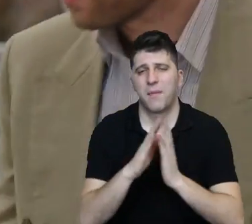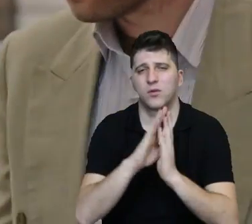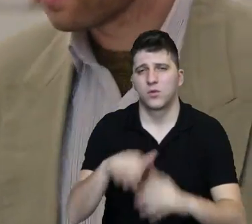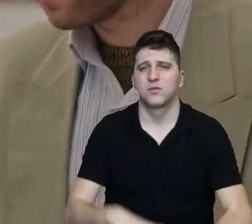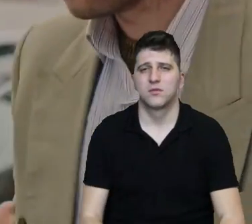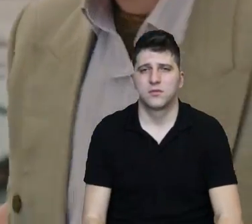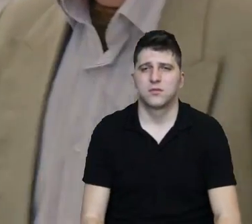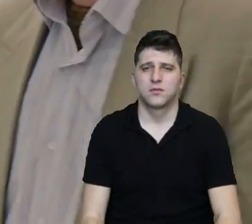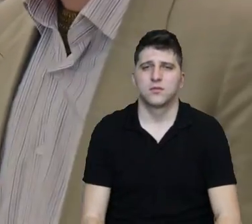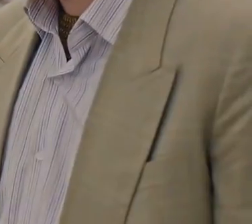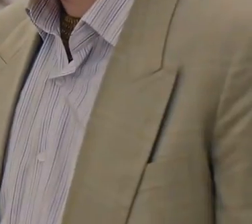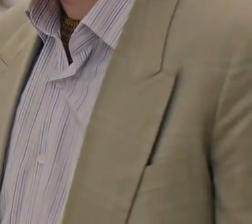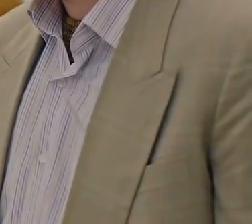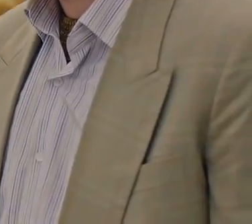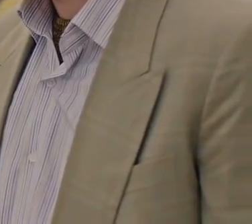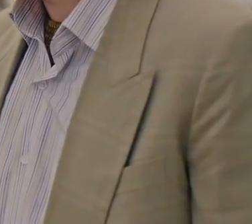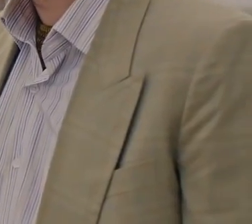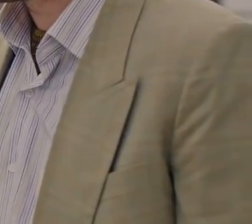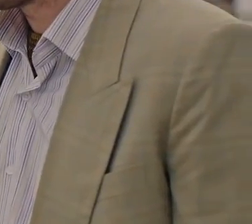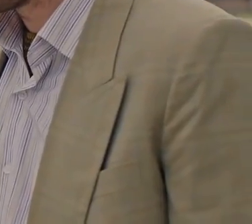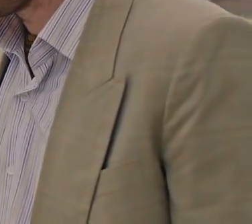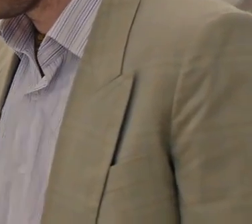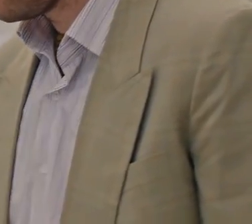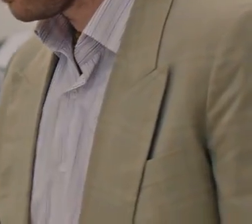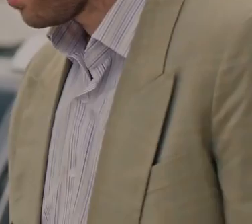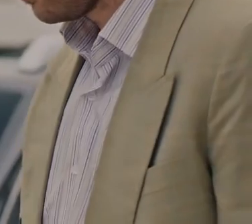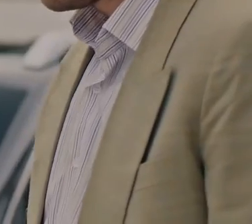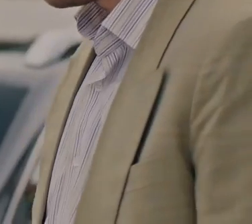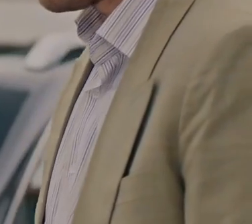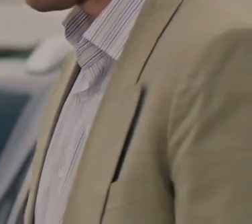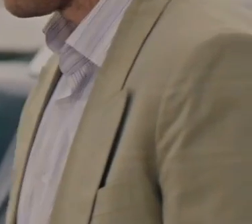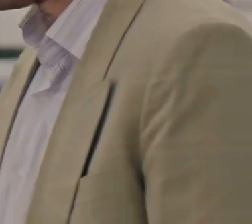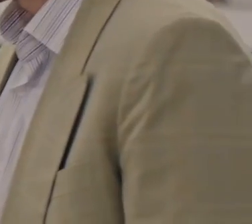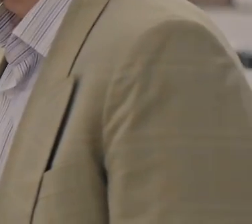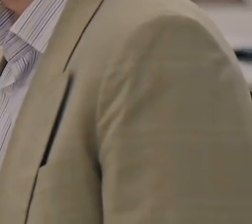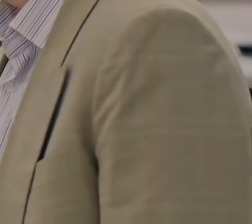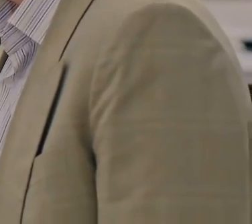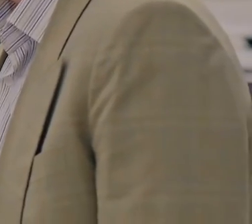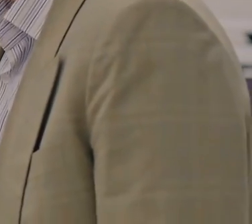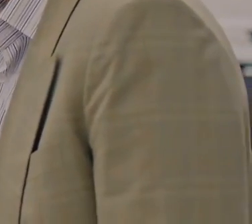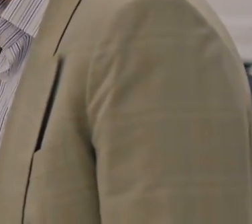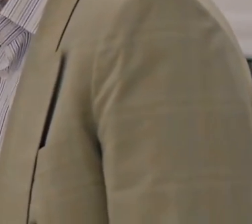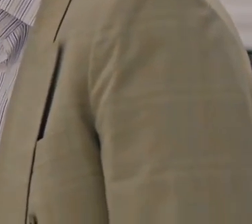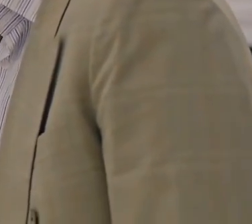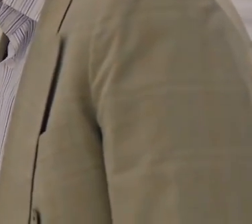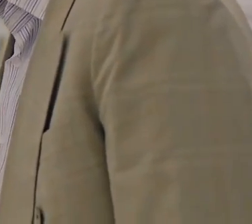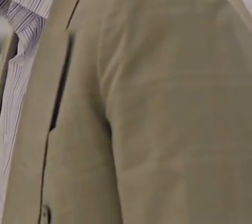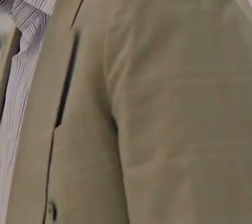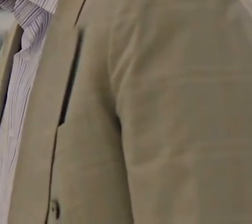Pardon. Aralarından geçip ağır adımlarla cipe yöneldi. Başı önde garip garip bakan Oral, Fatih'in sırtını sıvazladı.